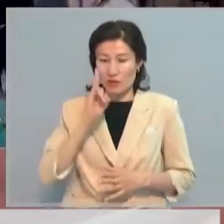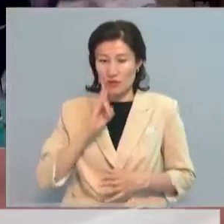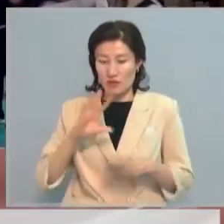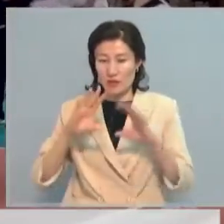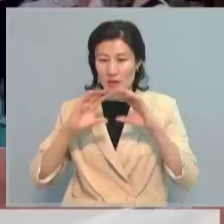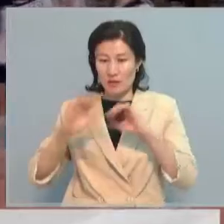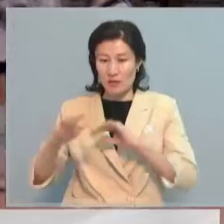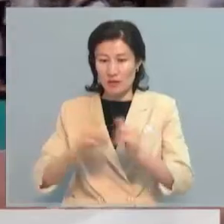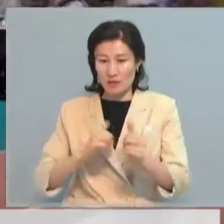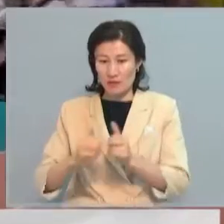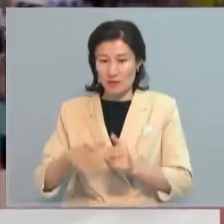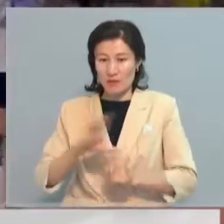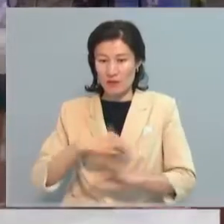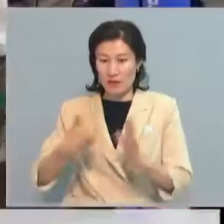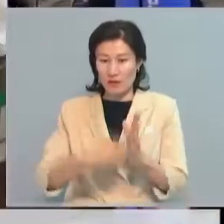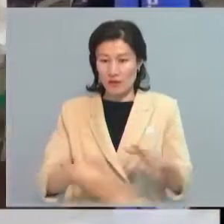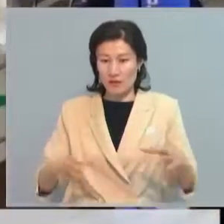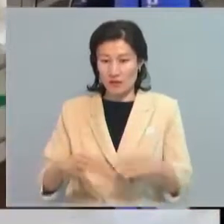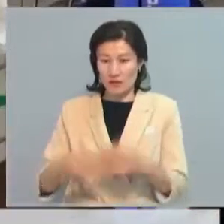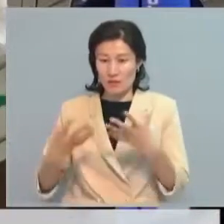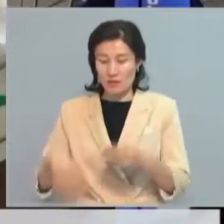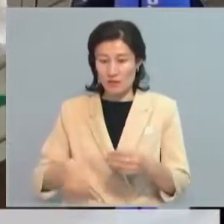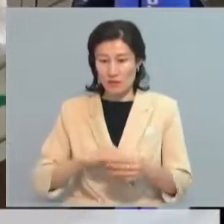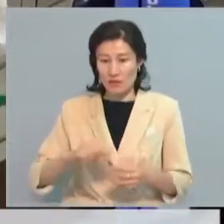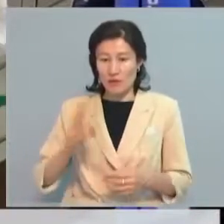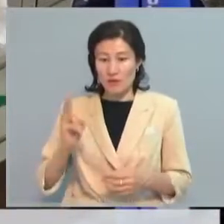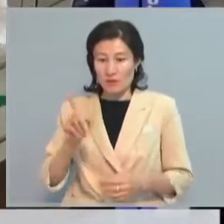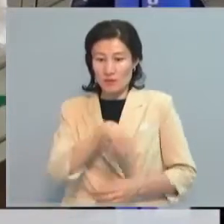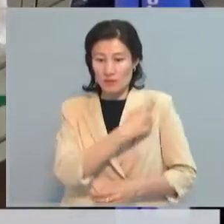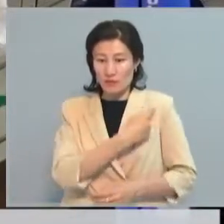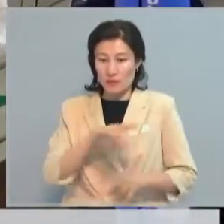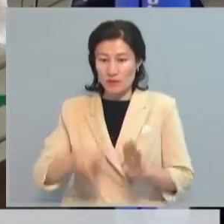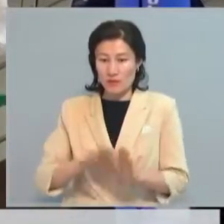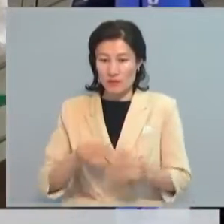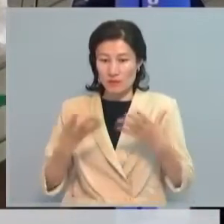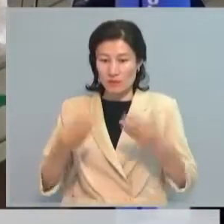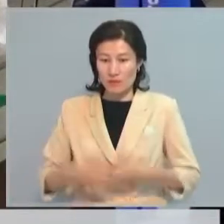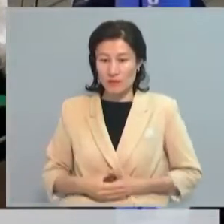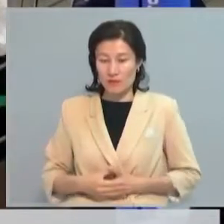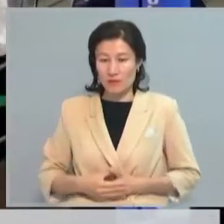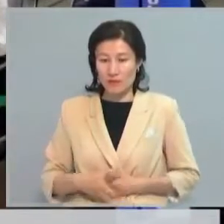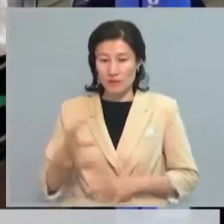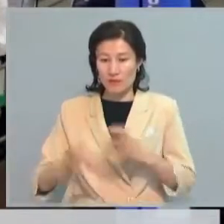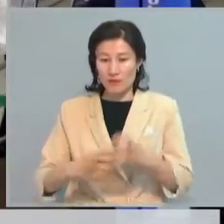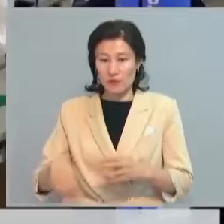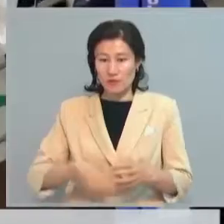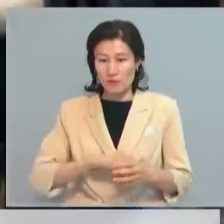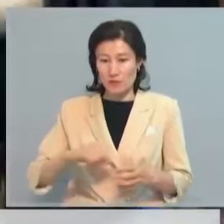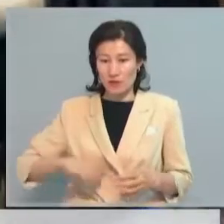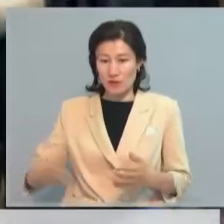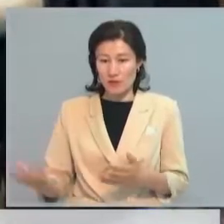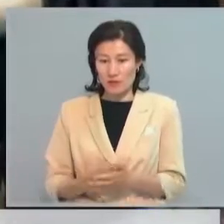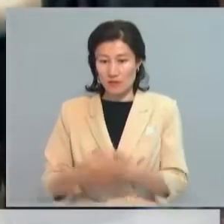волейбол бәсекесіне елімізден 6 команда қатысып, өзара мықтыларын анықтады. Биылғы маусым аяқталмай жатып, чемпионат барысында өздерінің